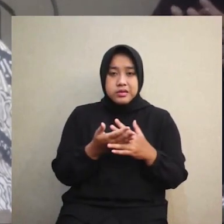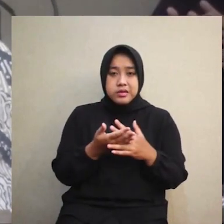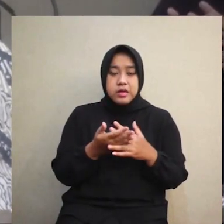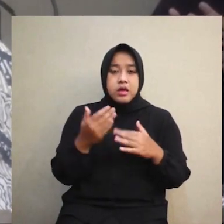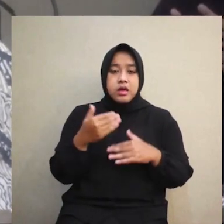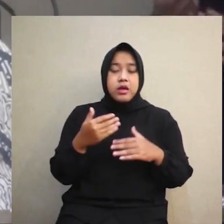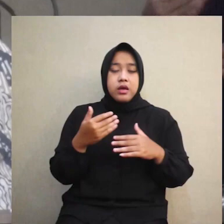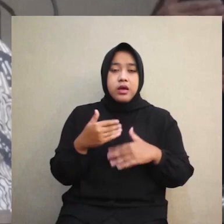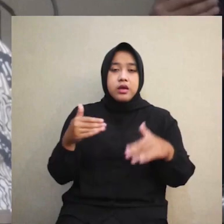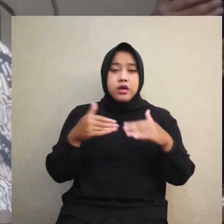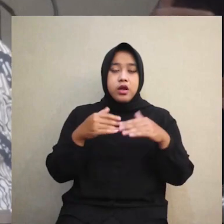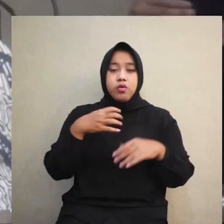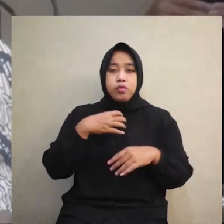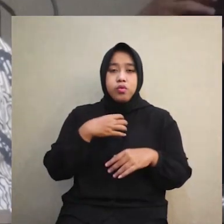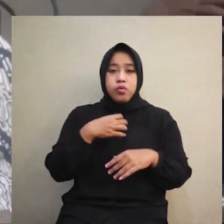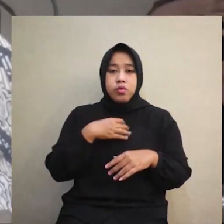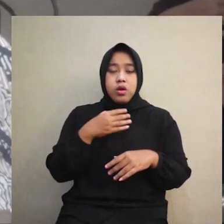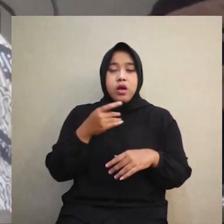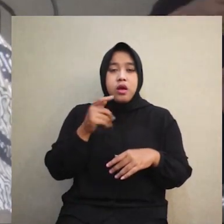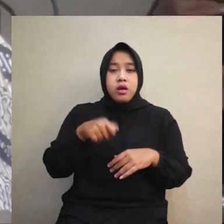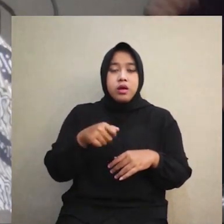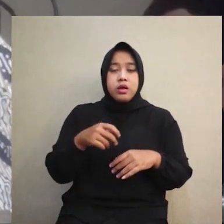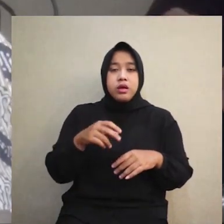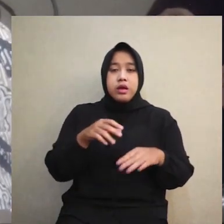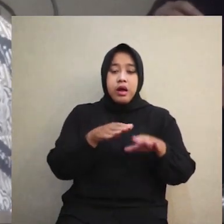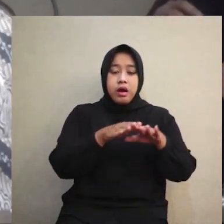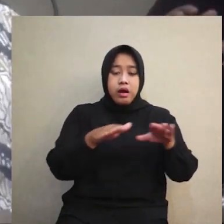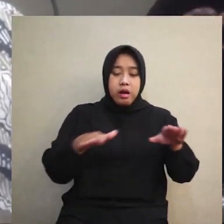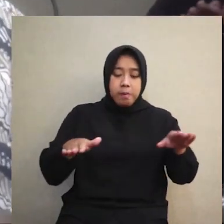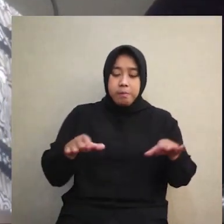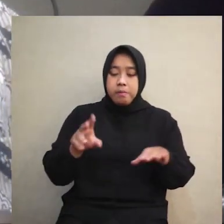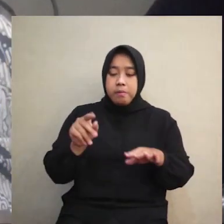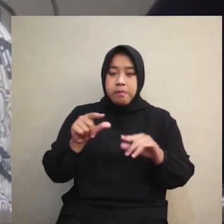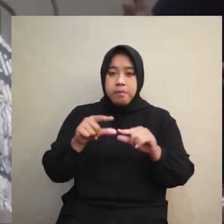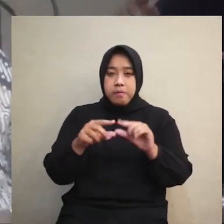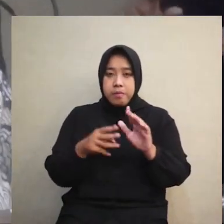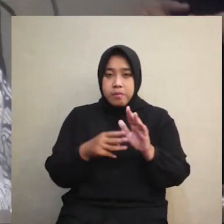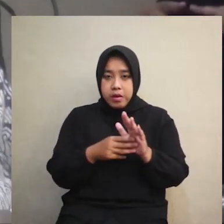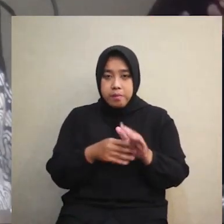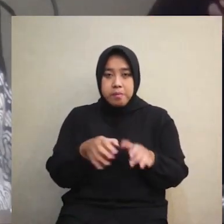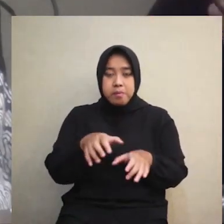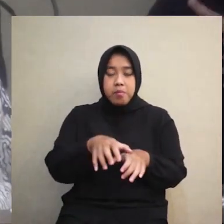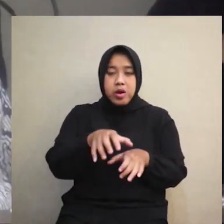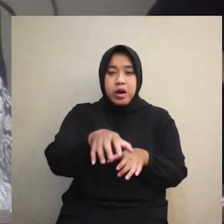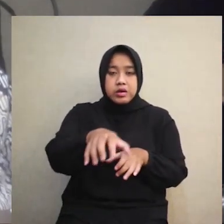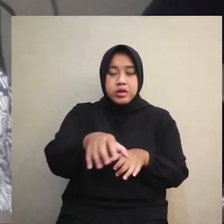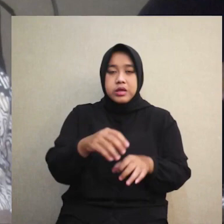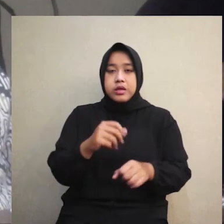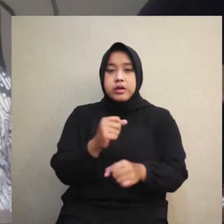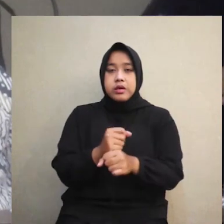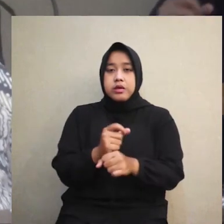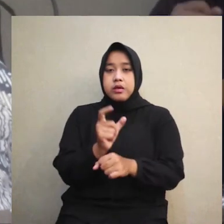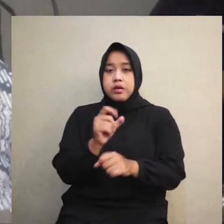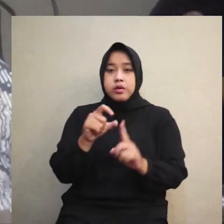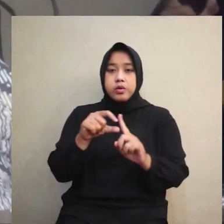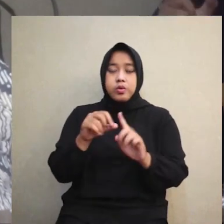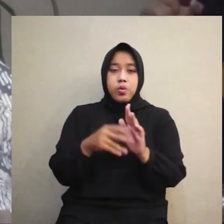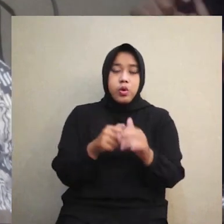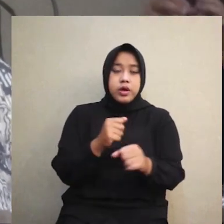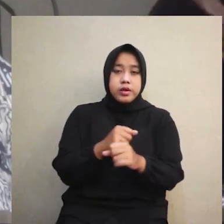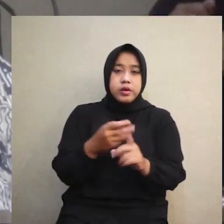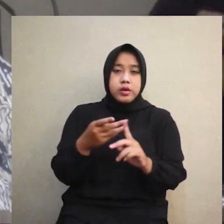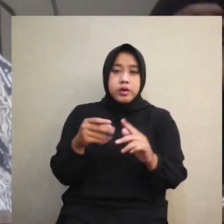itu jangan sampai berhenti pada Ram guiding block berhenti pada apa namanya papan